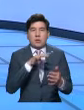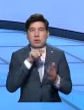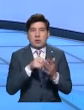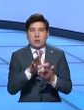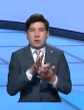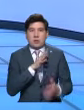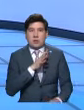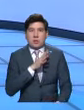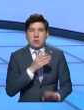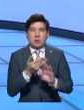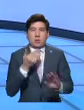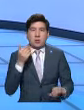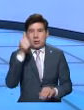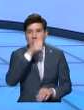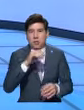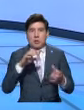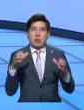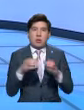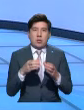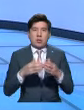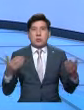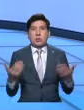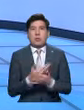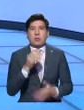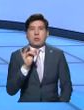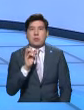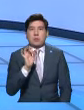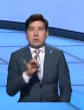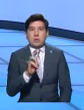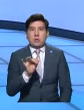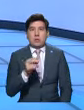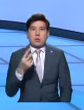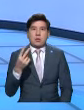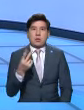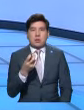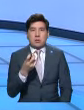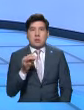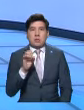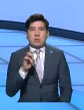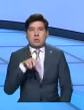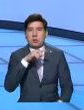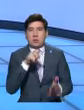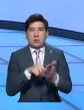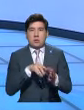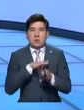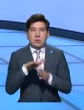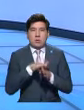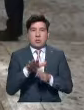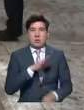бастамасымен былтырдан бастап ұйымдастырылған жаңа форматтағы форум осы кезге дейін елімізде 200-ге тарта сұрақтың шешілуіне түрткі